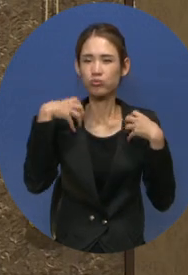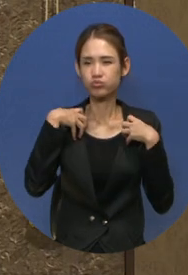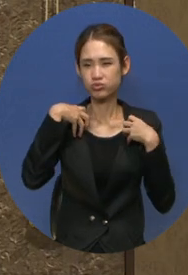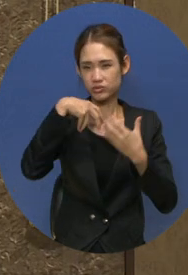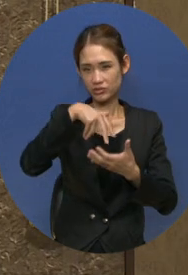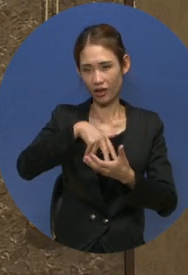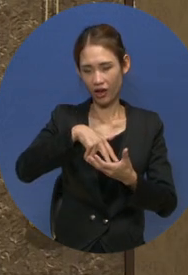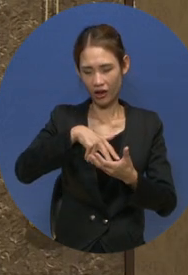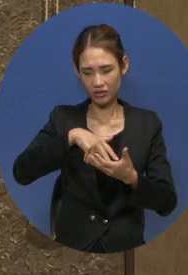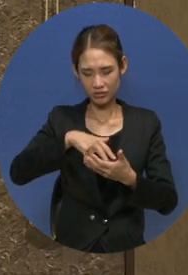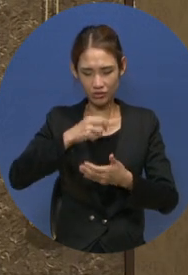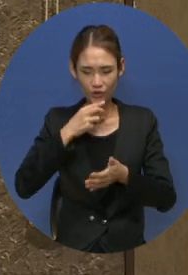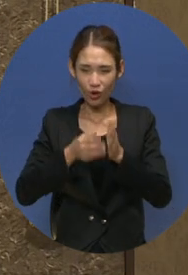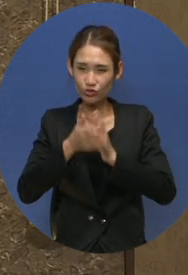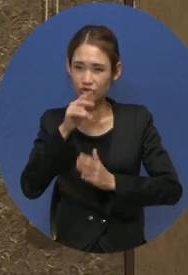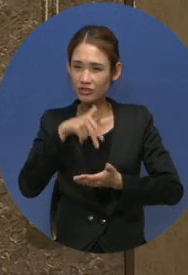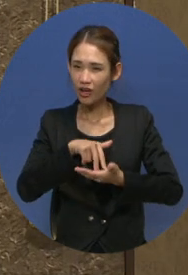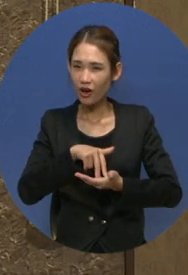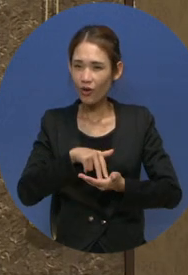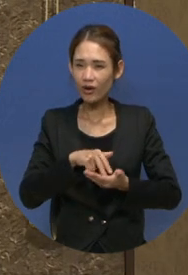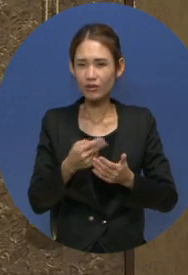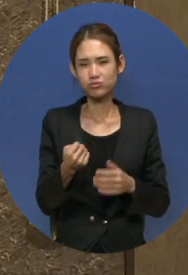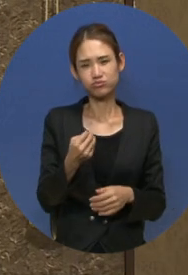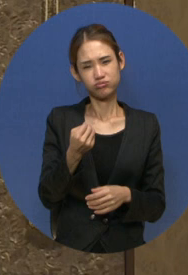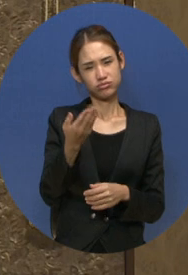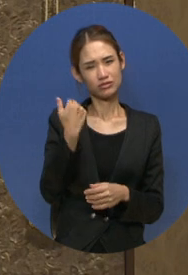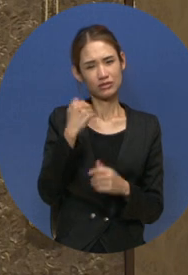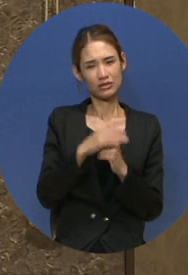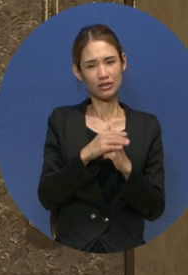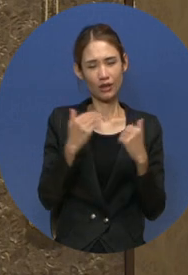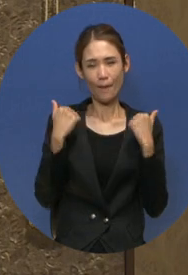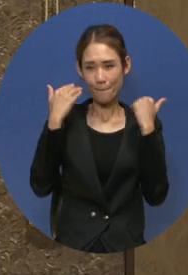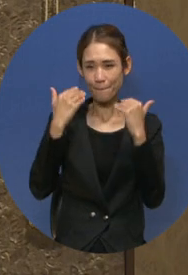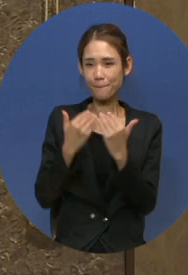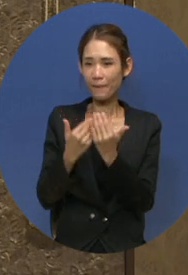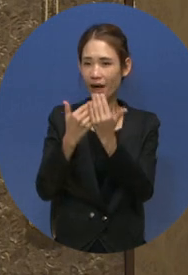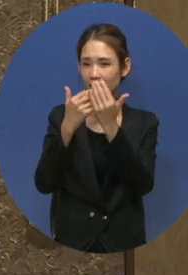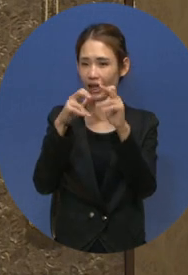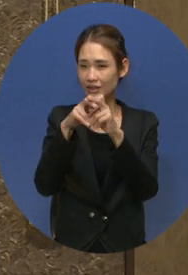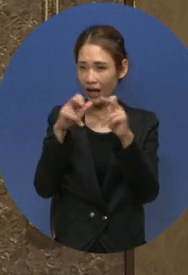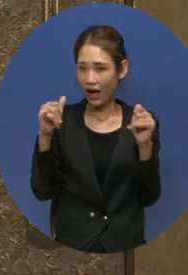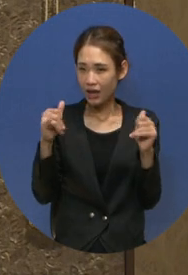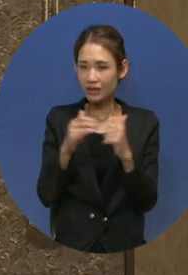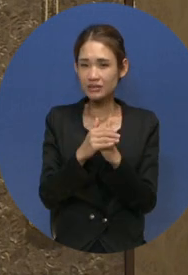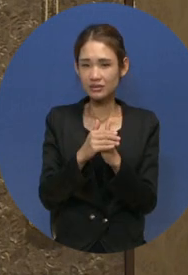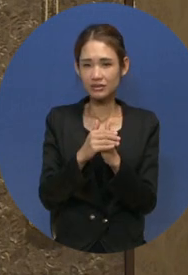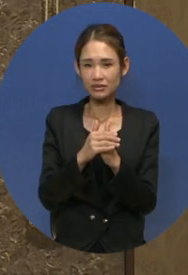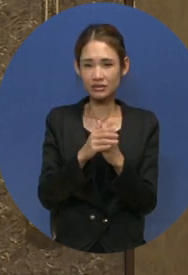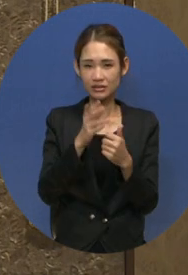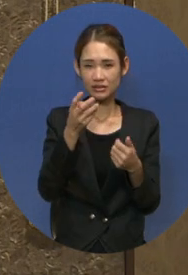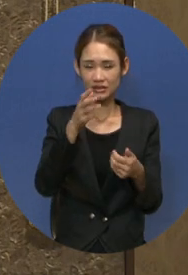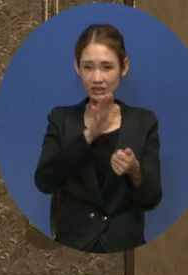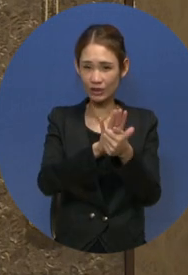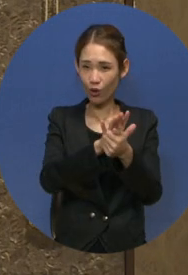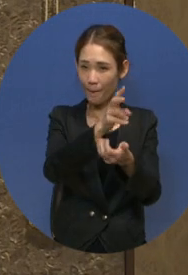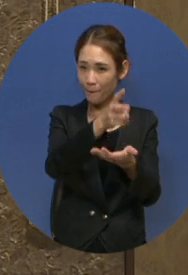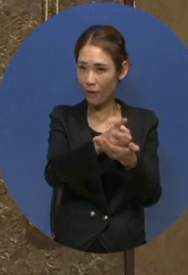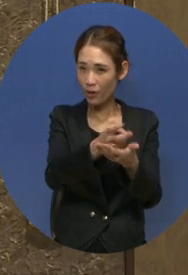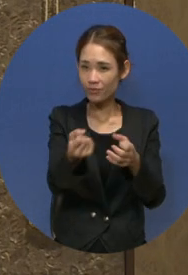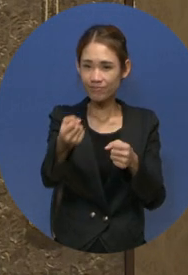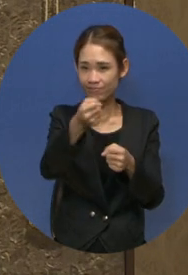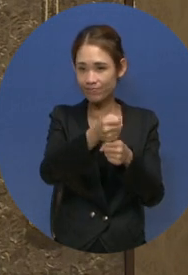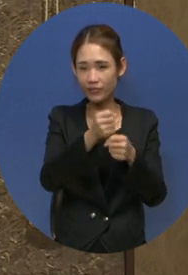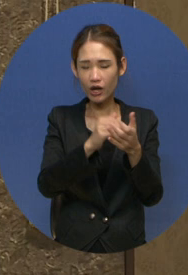서울시 차원에서도 그렇고 한몇년 전서부터 발달장애인 지원법 만들어지면서 이들에 대한 지원이 굉장히 많아지고 있거든요. 그러니까